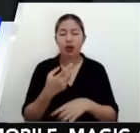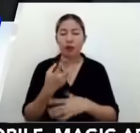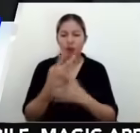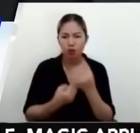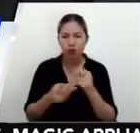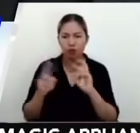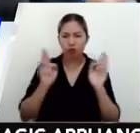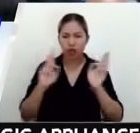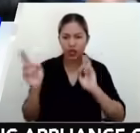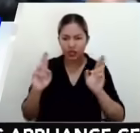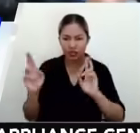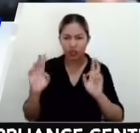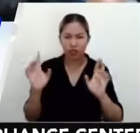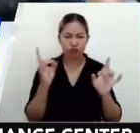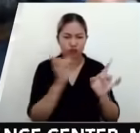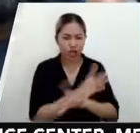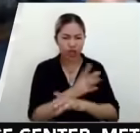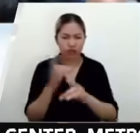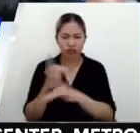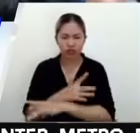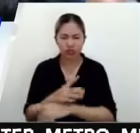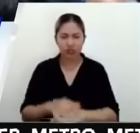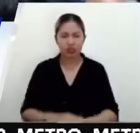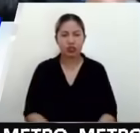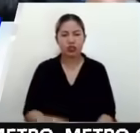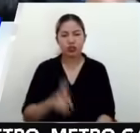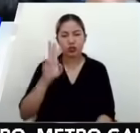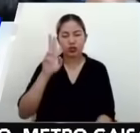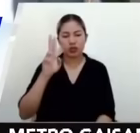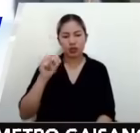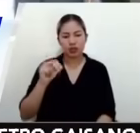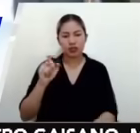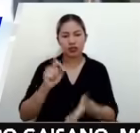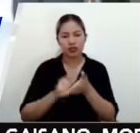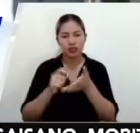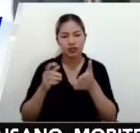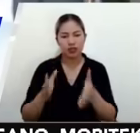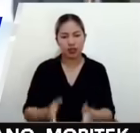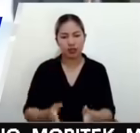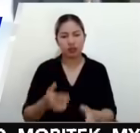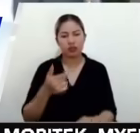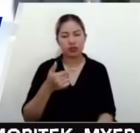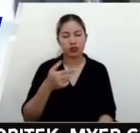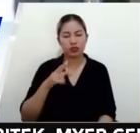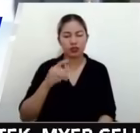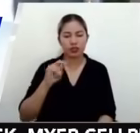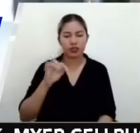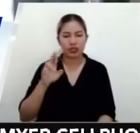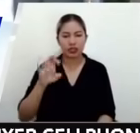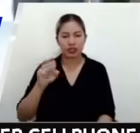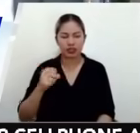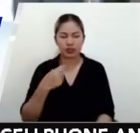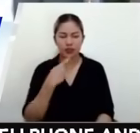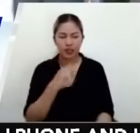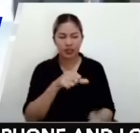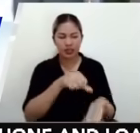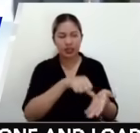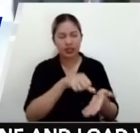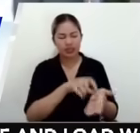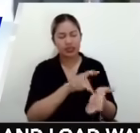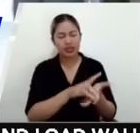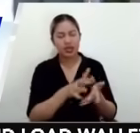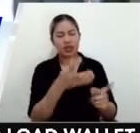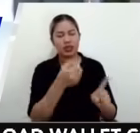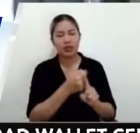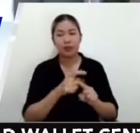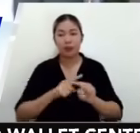isa. Kinundin na naman ni UN Secretary General Antonio Guterres ang pag-atake ng Iran. Pero bago yan, idineklara